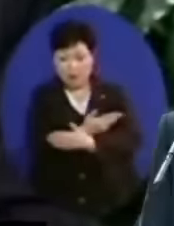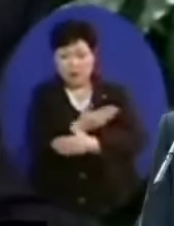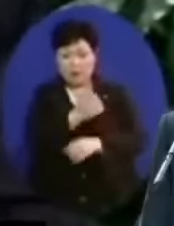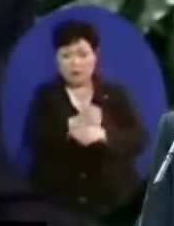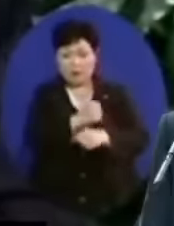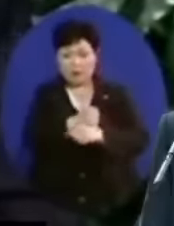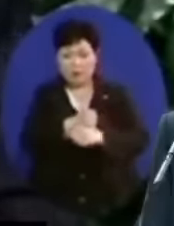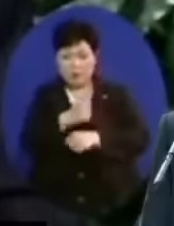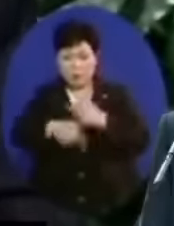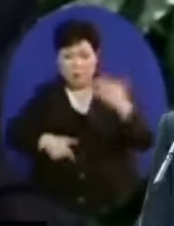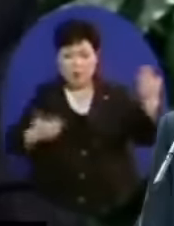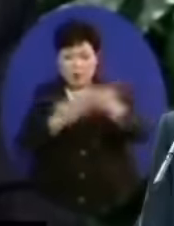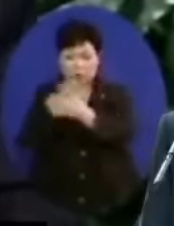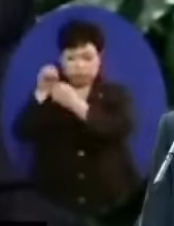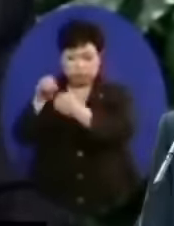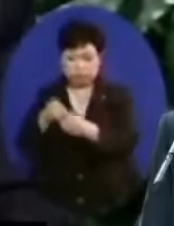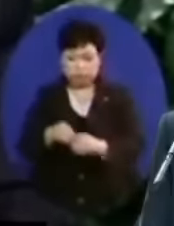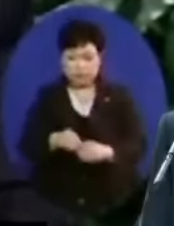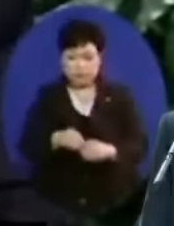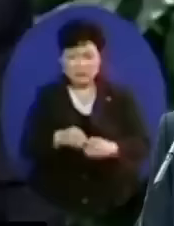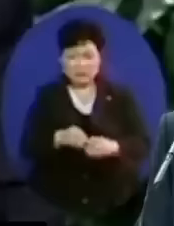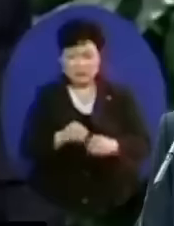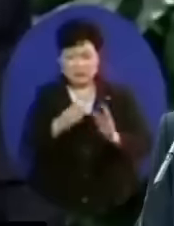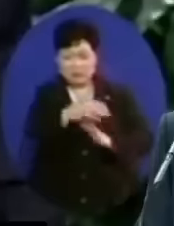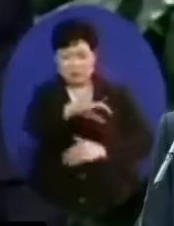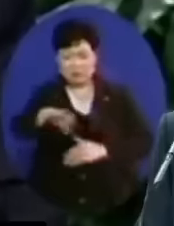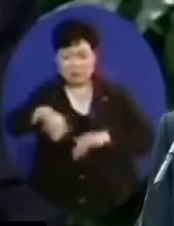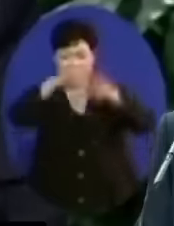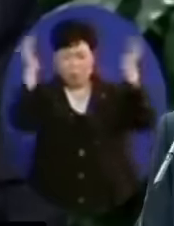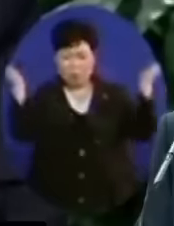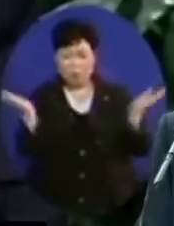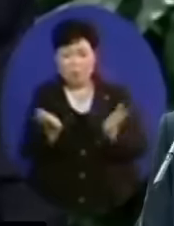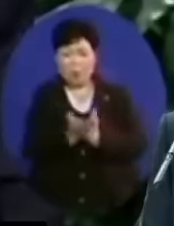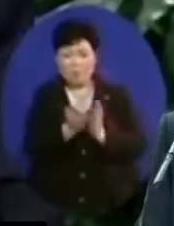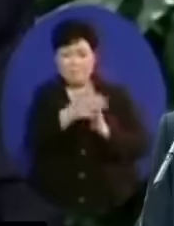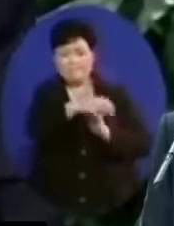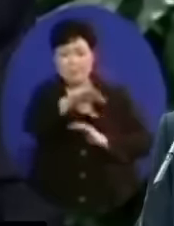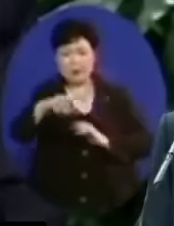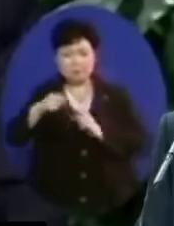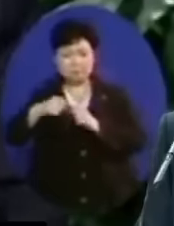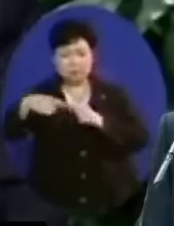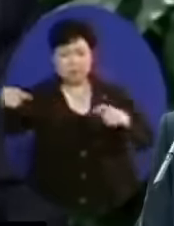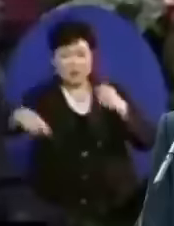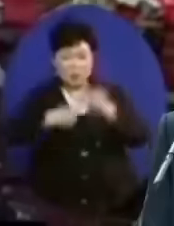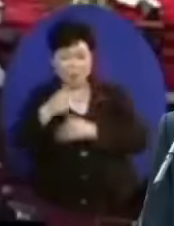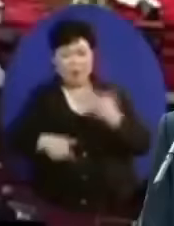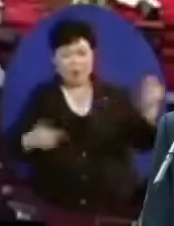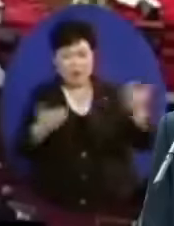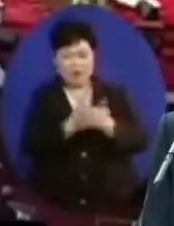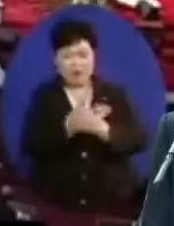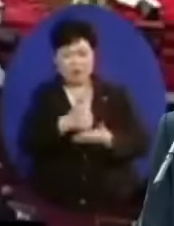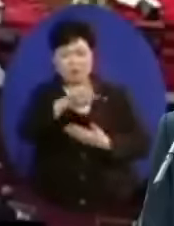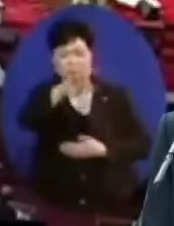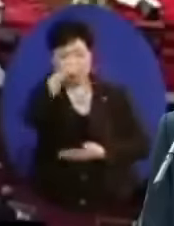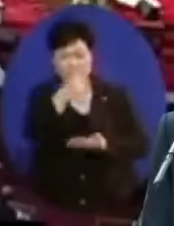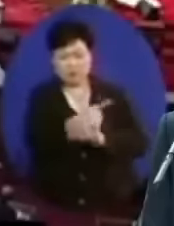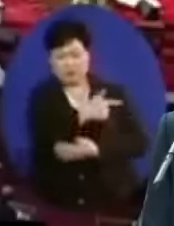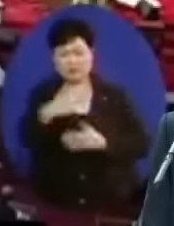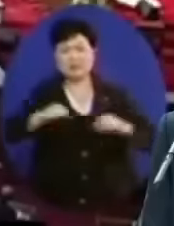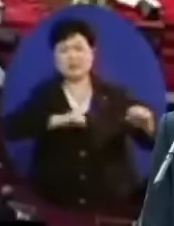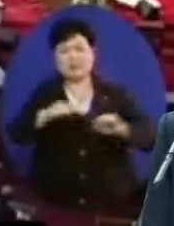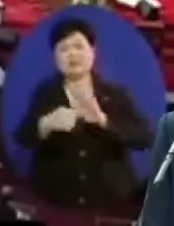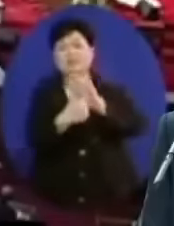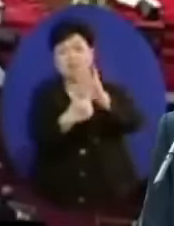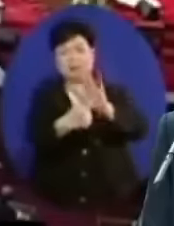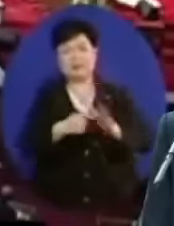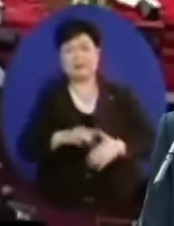불길이 이웃에 붙어나가서 온 마을 전체가 다 회개하고 주님께 돌아오는 큰 역사가 일어난